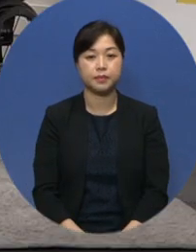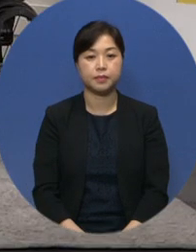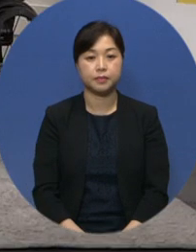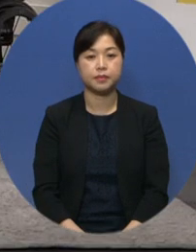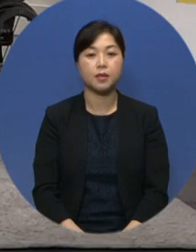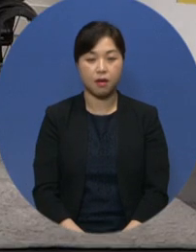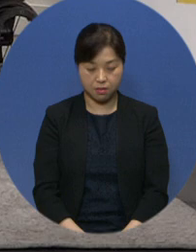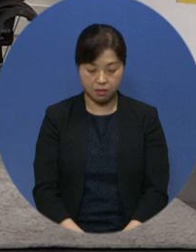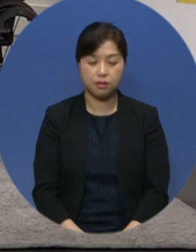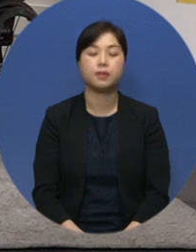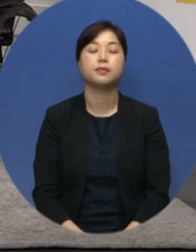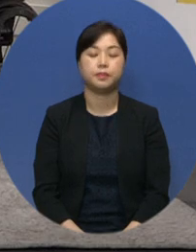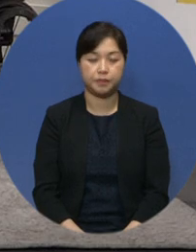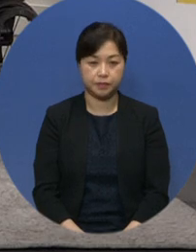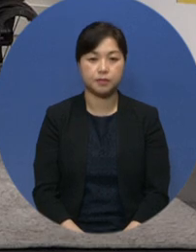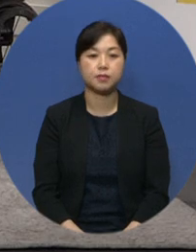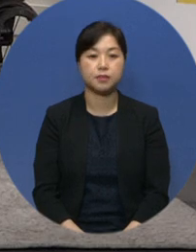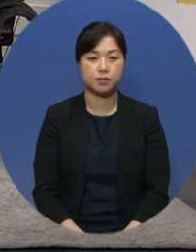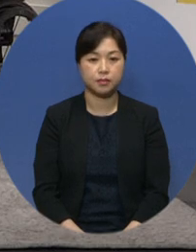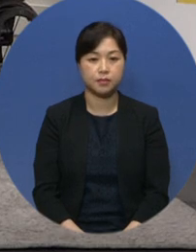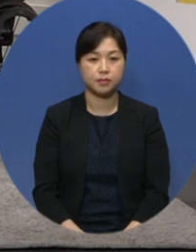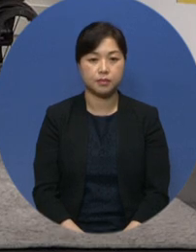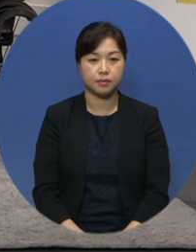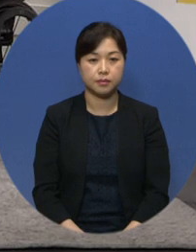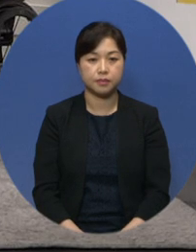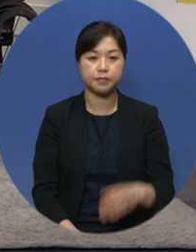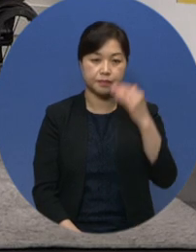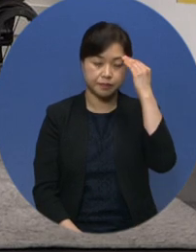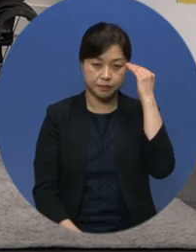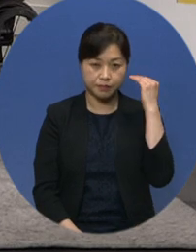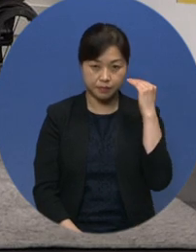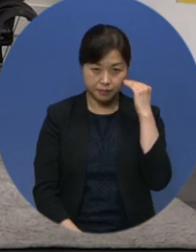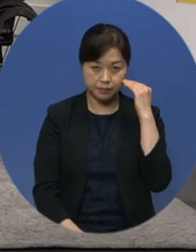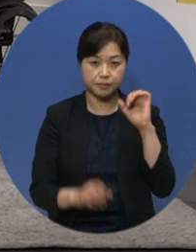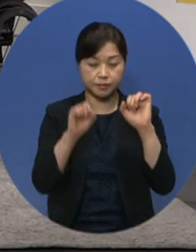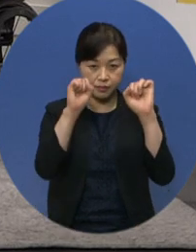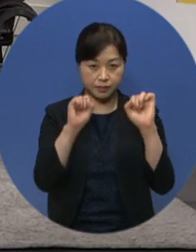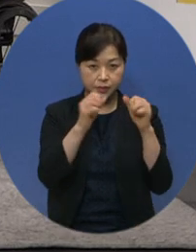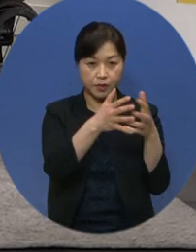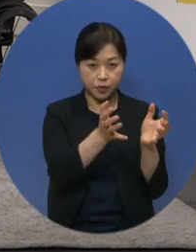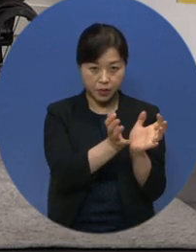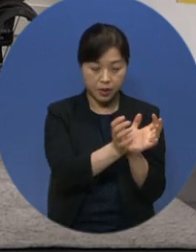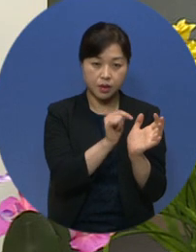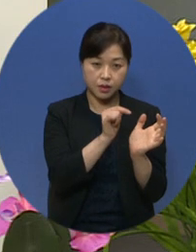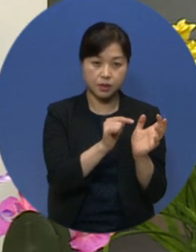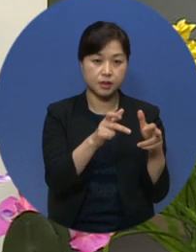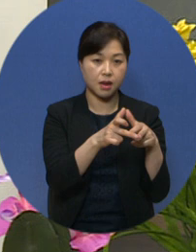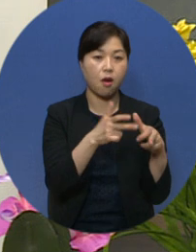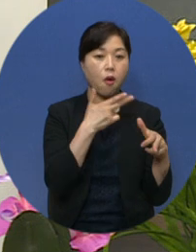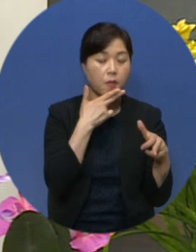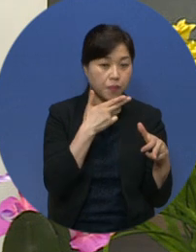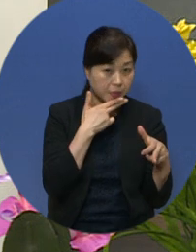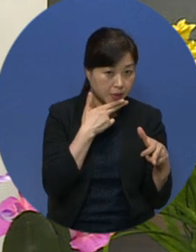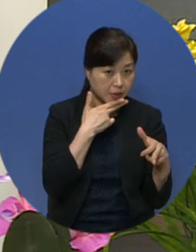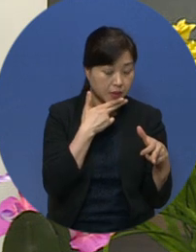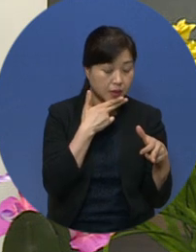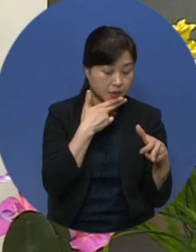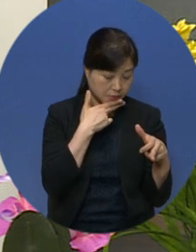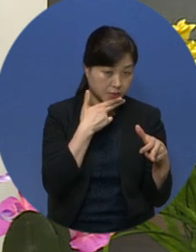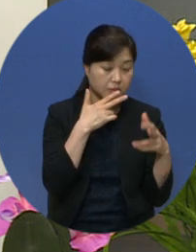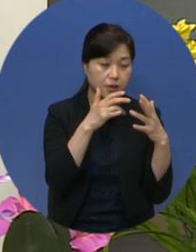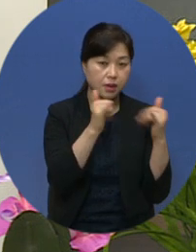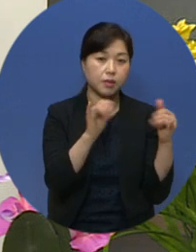그랬습니까 에 지금 대한 체육회 라는 b 장애인을 상대로 하는 체육회는 에